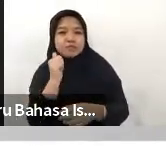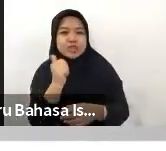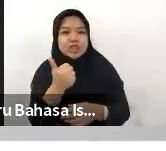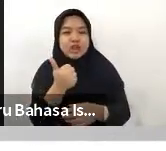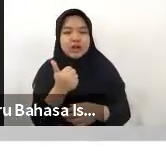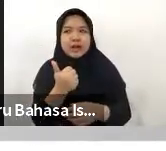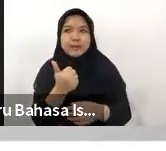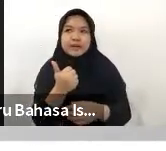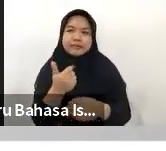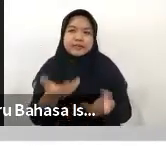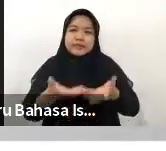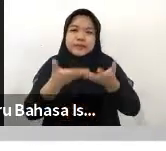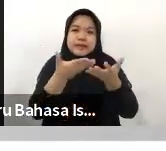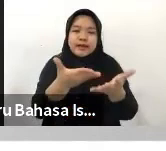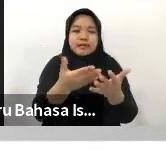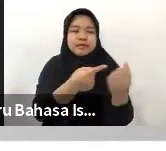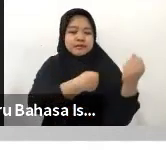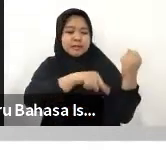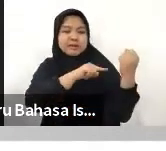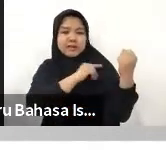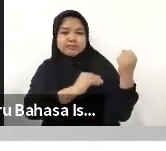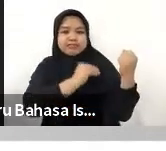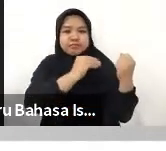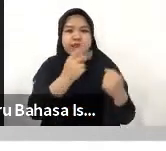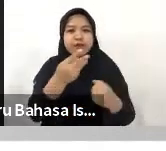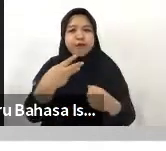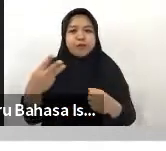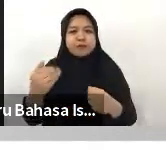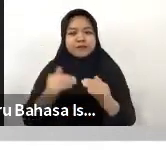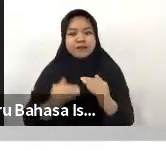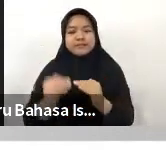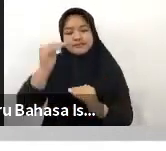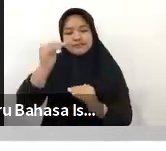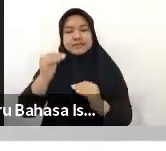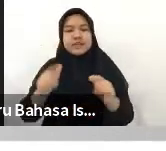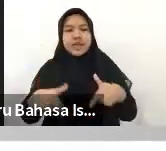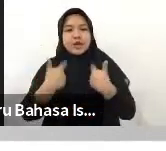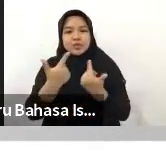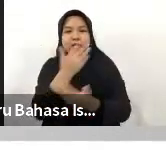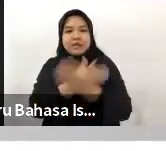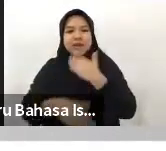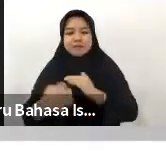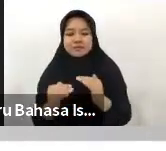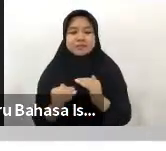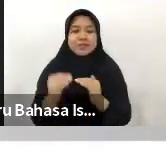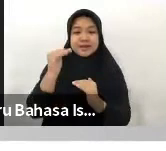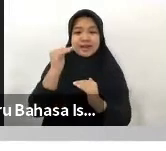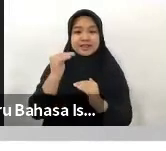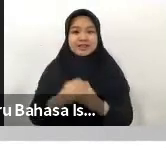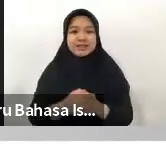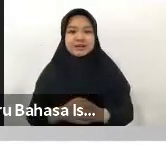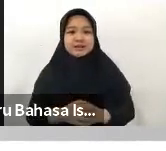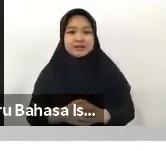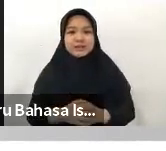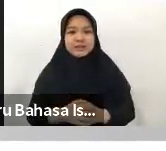apa namanya memberikan kapasitas ekonomi atau meningkatkan taraf hidup teman-teman di Papua begitu. Lalu kapan